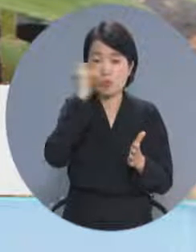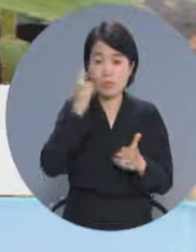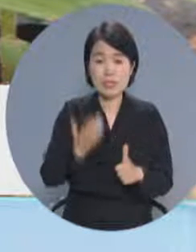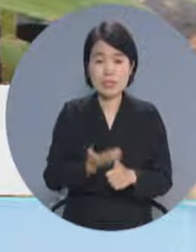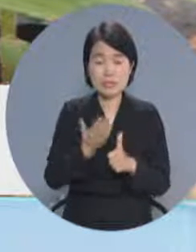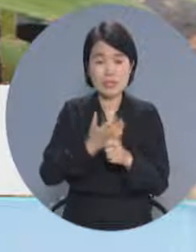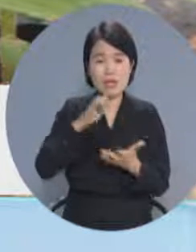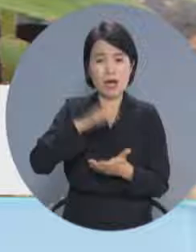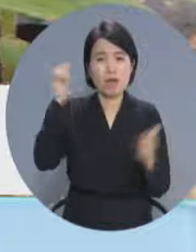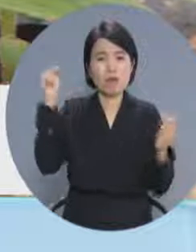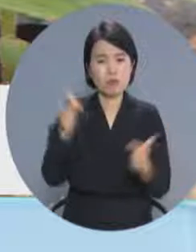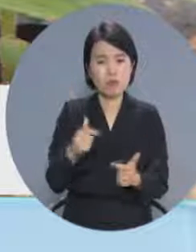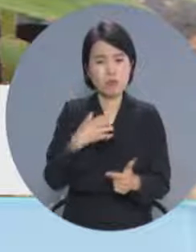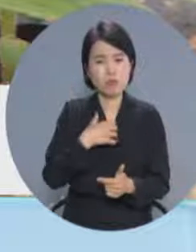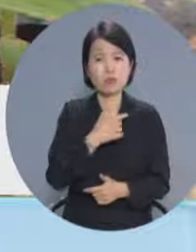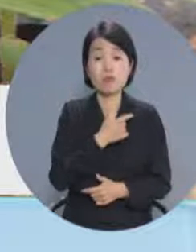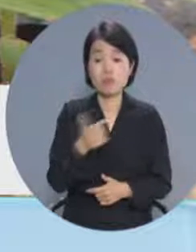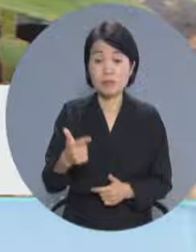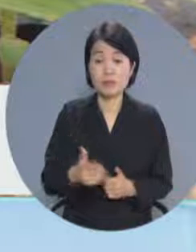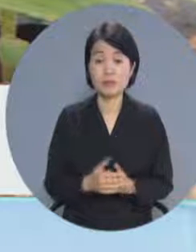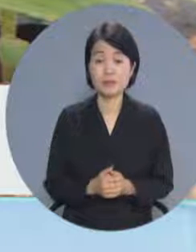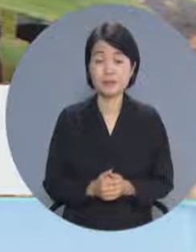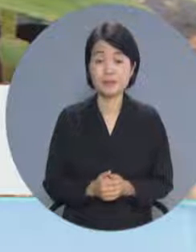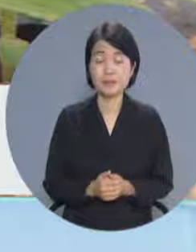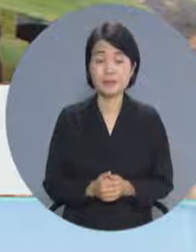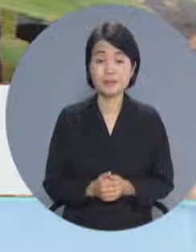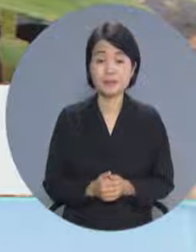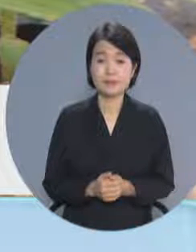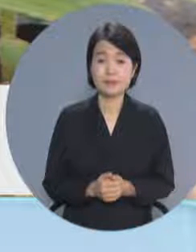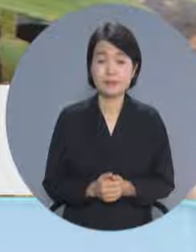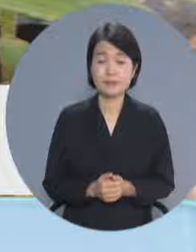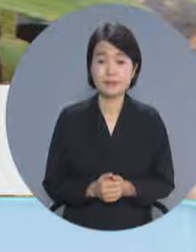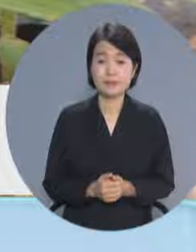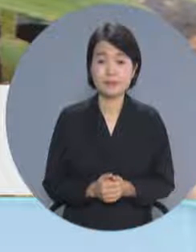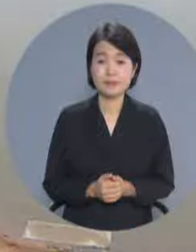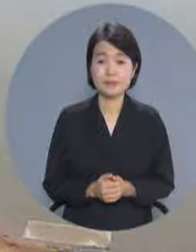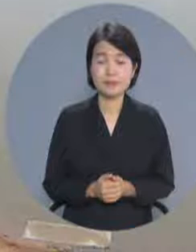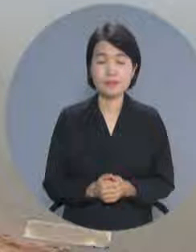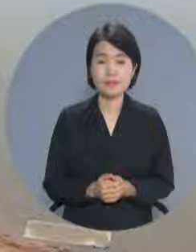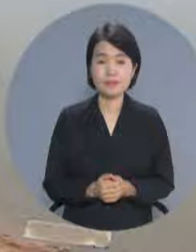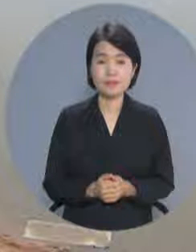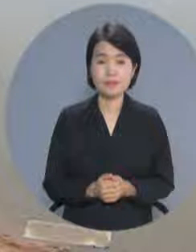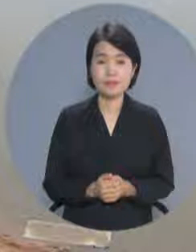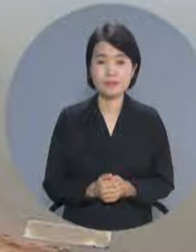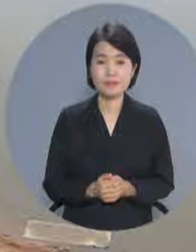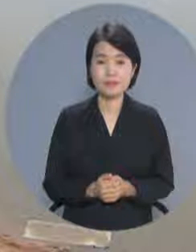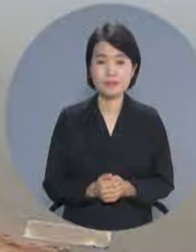생산량 감소까지 우려되고 있습니다. 박종호 기자가 보도합니다.